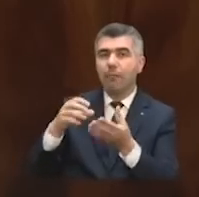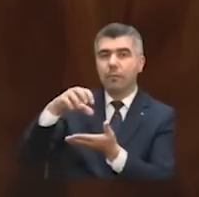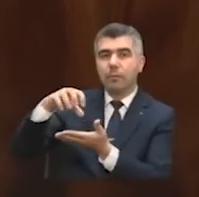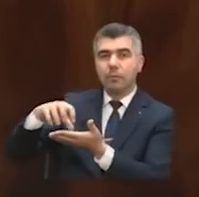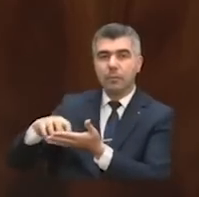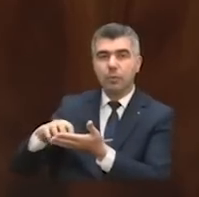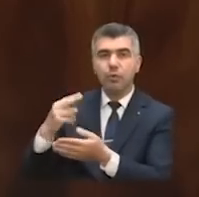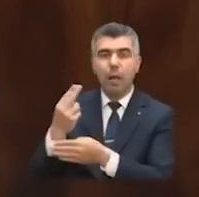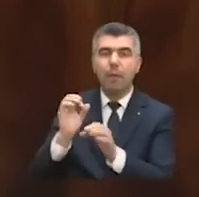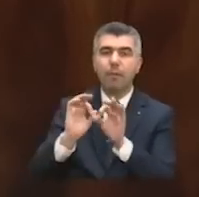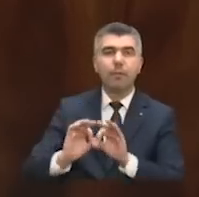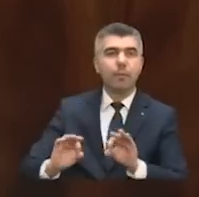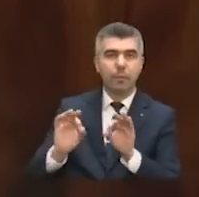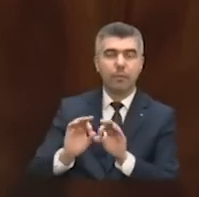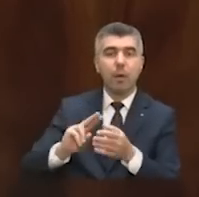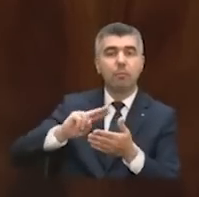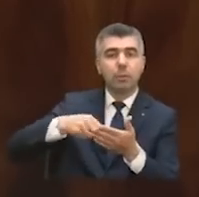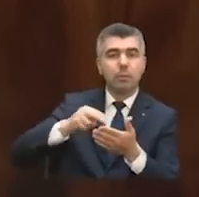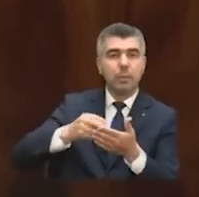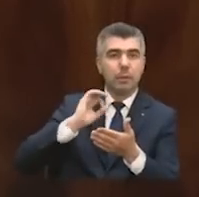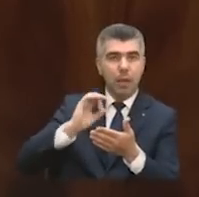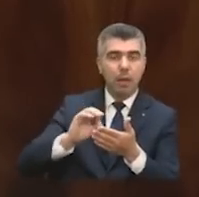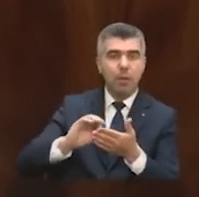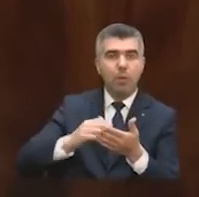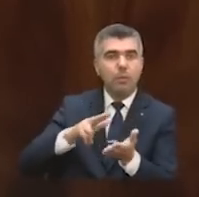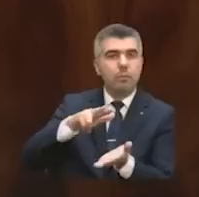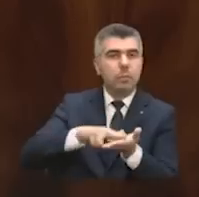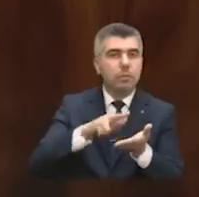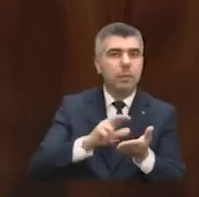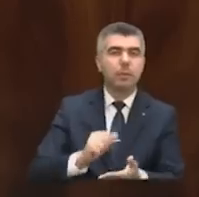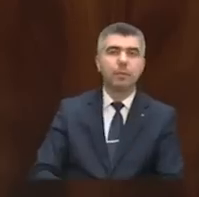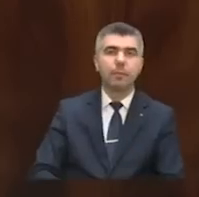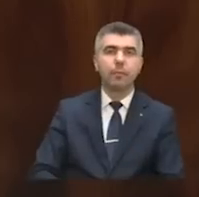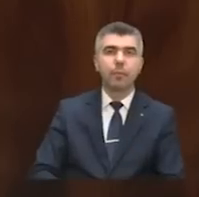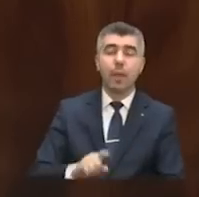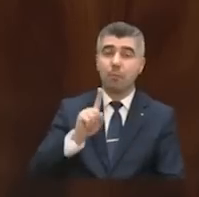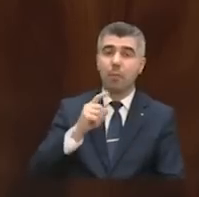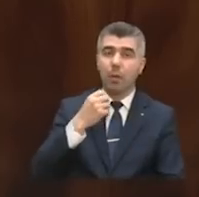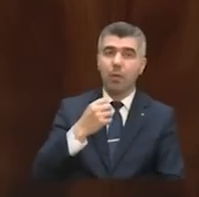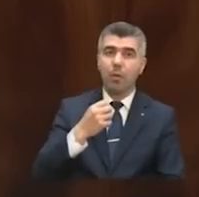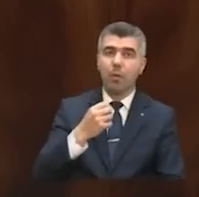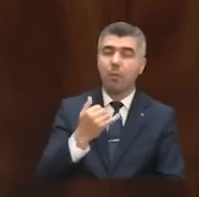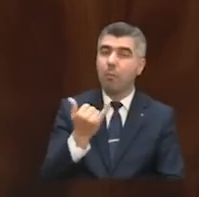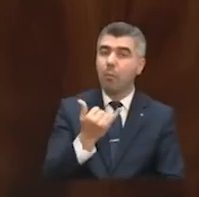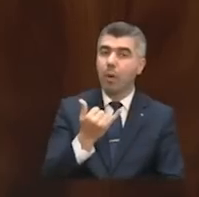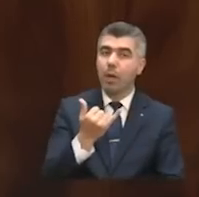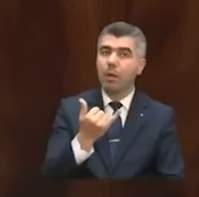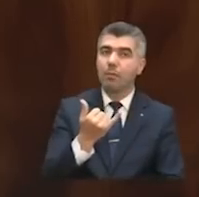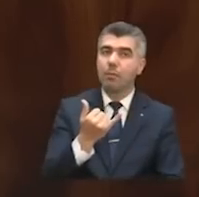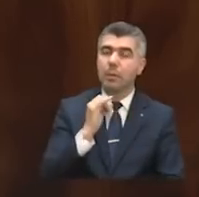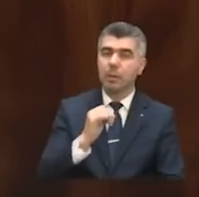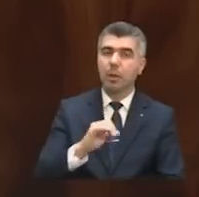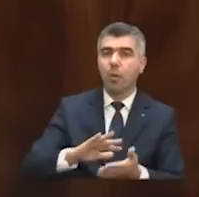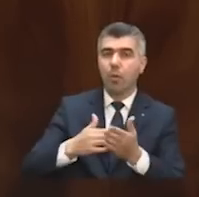ورغم ذلك توقعوا اللي توقعوا وخداو لي زونكاجمون اللي خداو، ولكن حنا خصنا نمشيو في المبدأ ديال